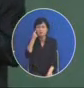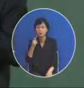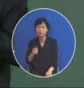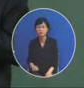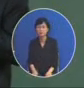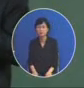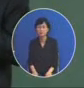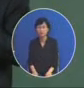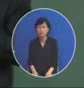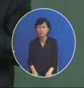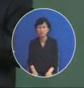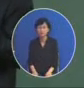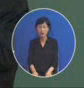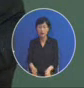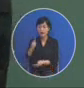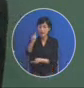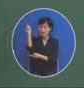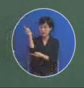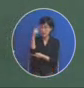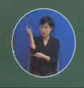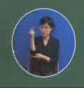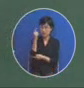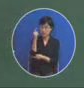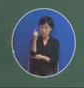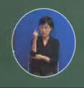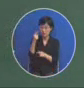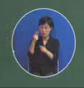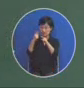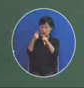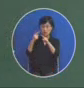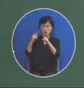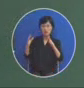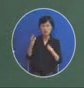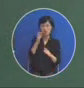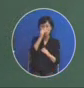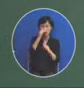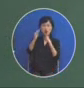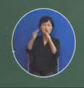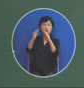carefully. 다윗이 준비한 성전이